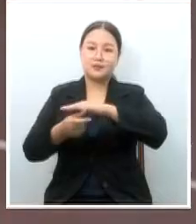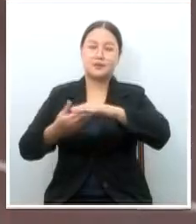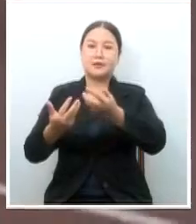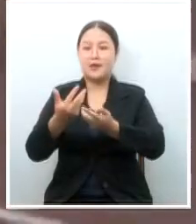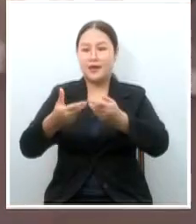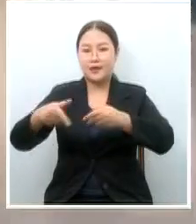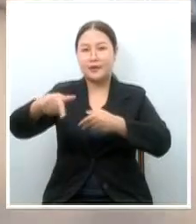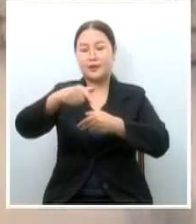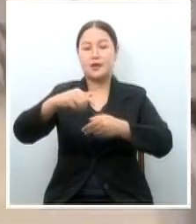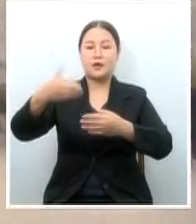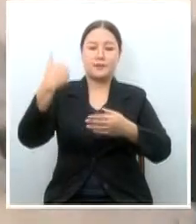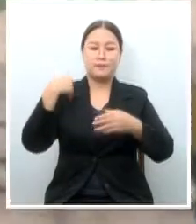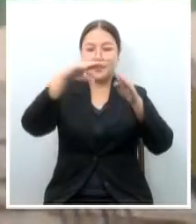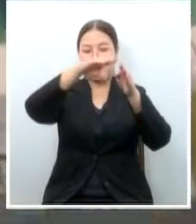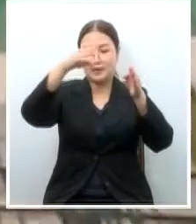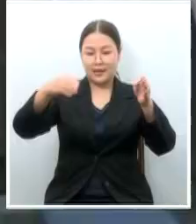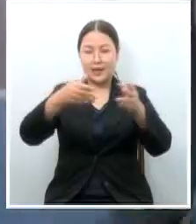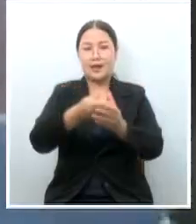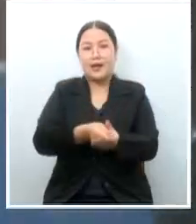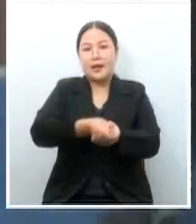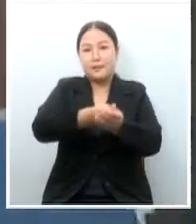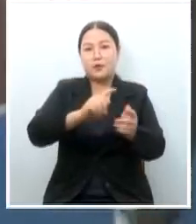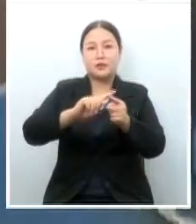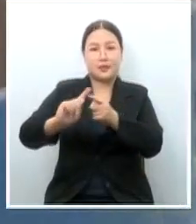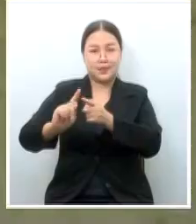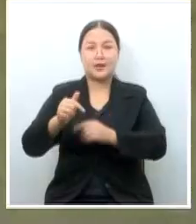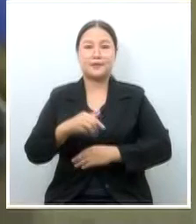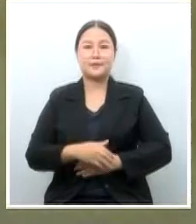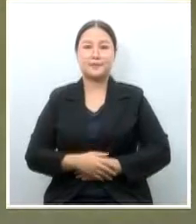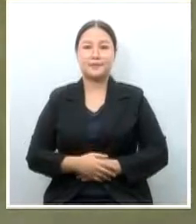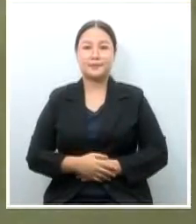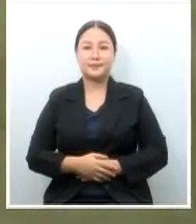สนามแฮนด์บอลในร่มและชายหาด